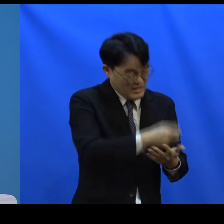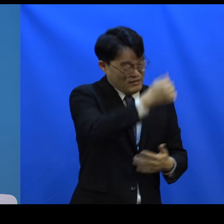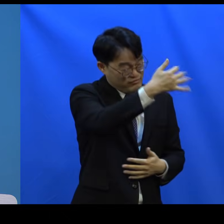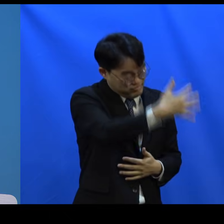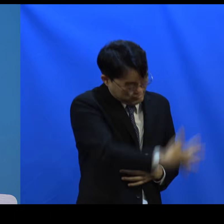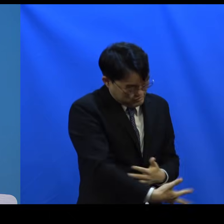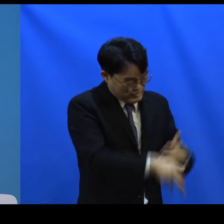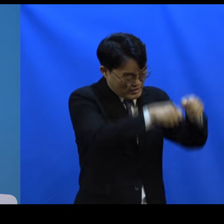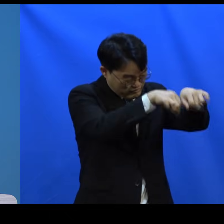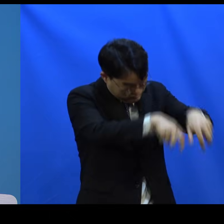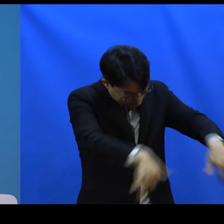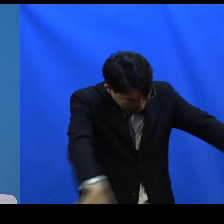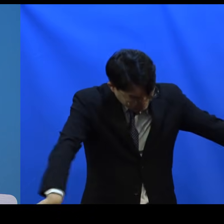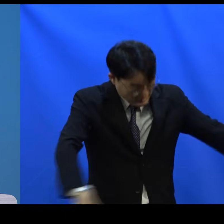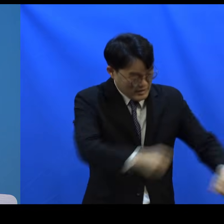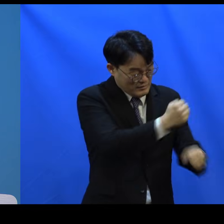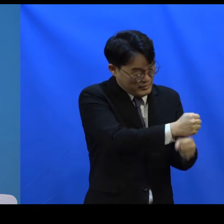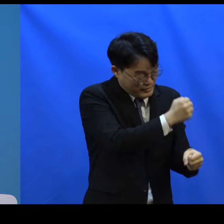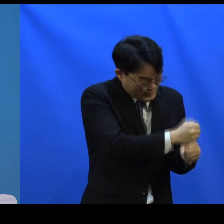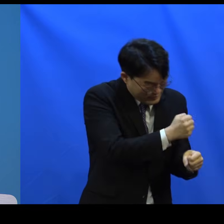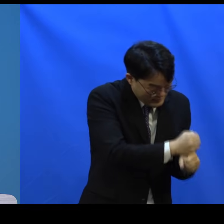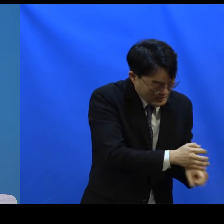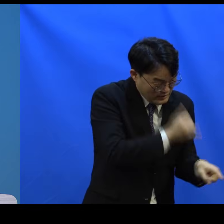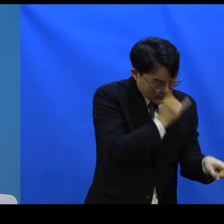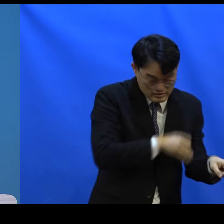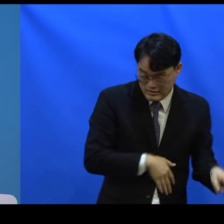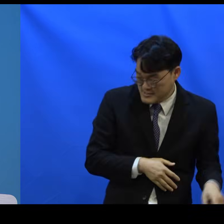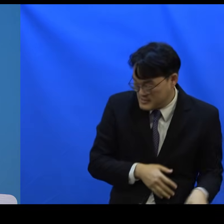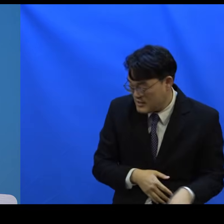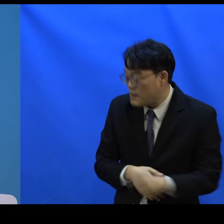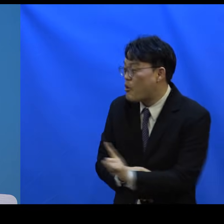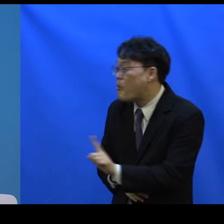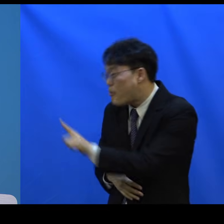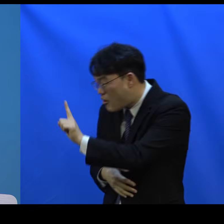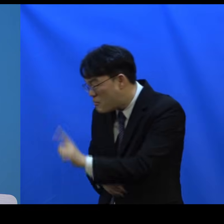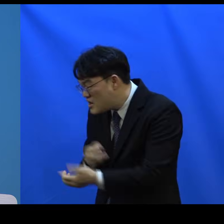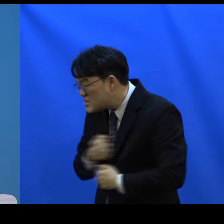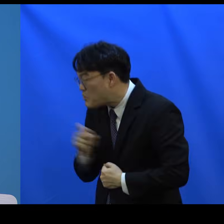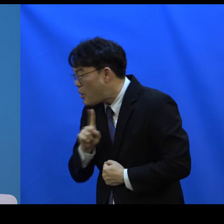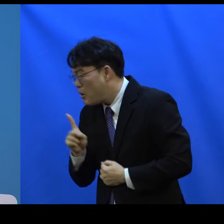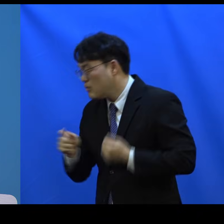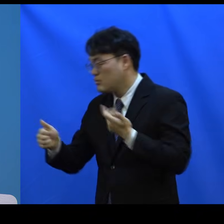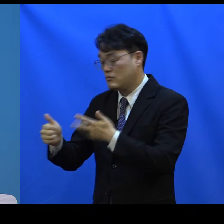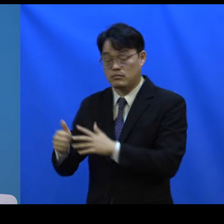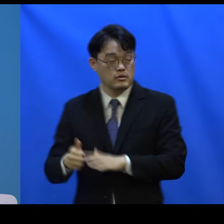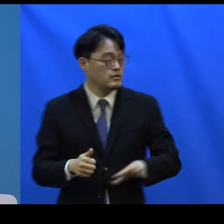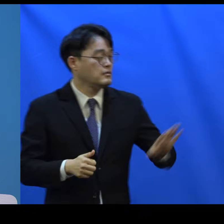그러던 사람인데 예수님의 이 말씀은 그들의 그 관점을 완전히 흔들어 놓으신 거죠.